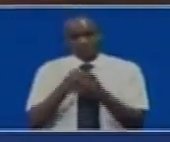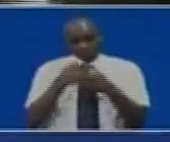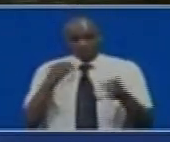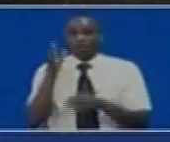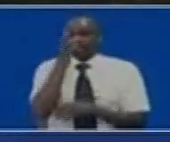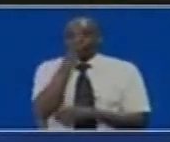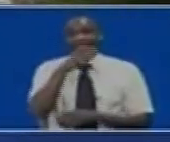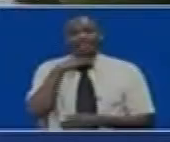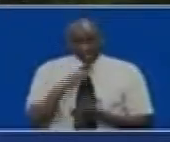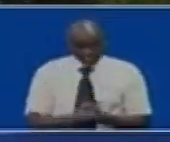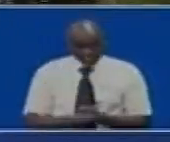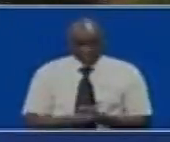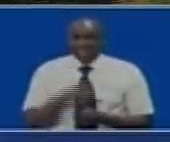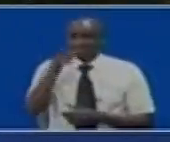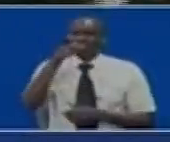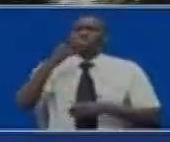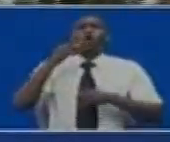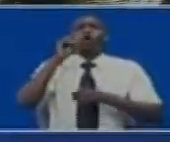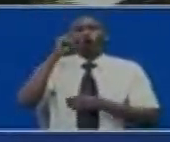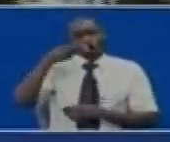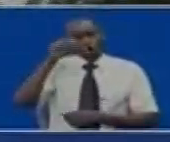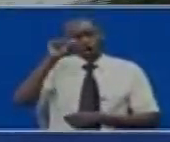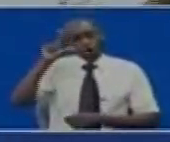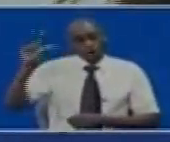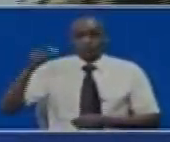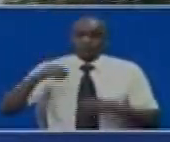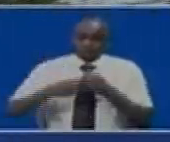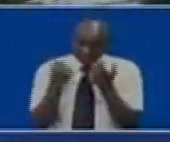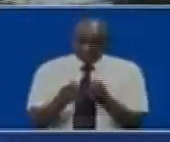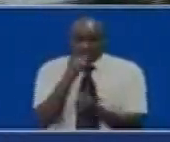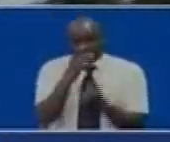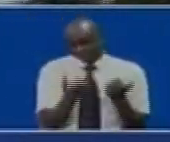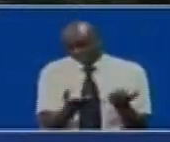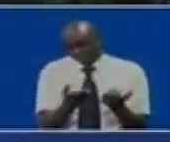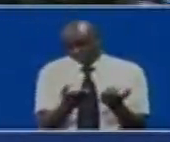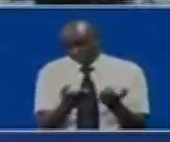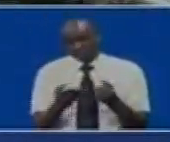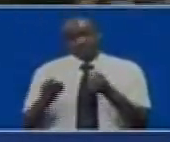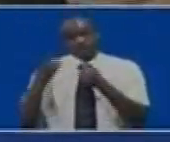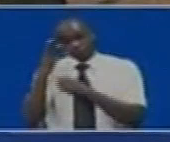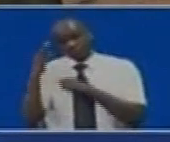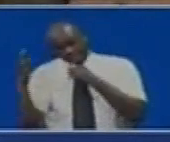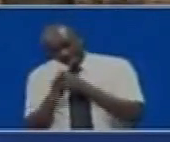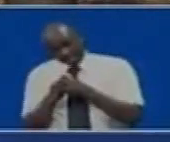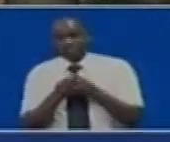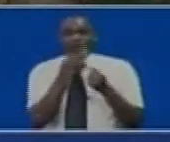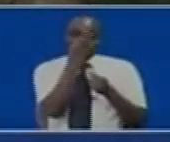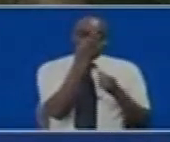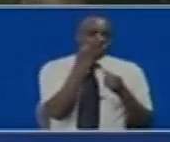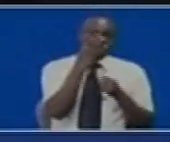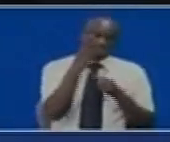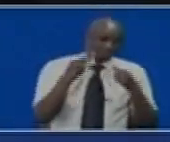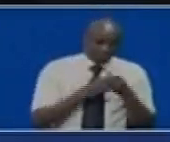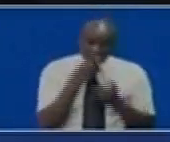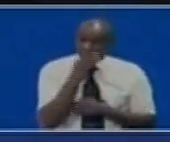died. Ukumbi ulijengwa kati ya mwaka 1943 na mwaka 1948. Na mwaka wa